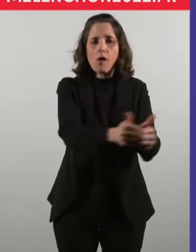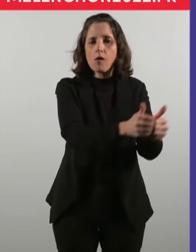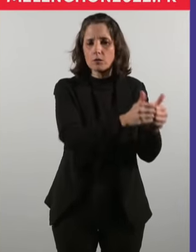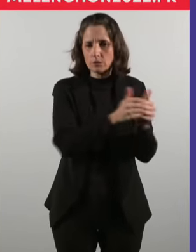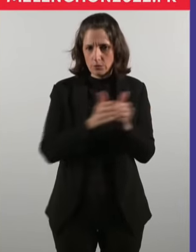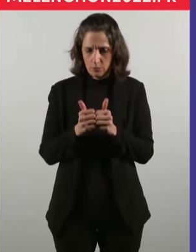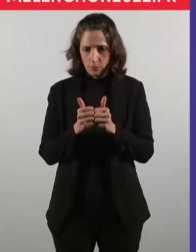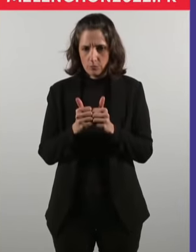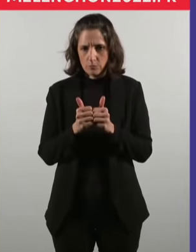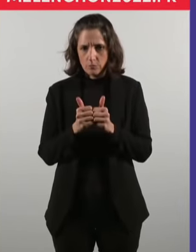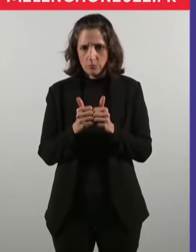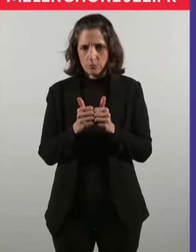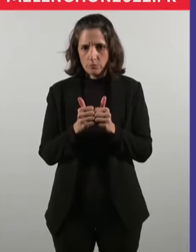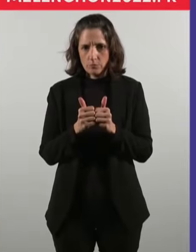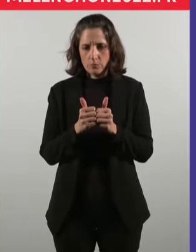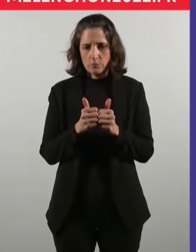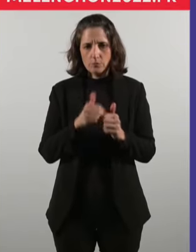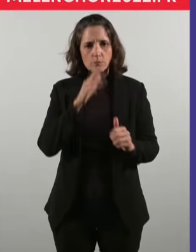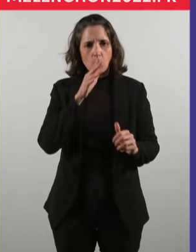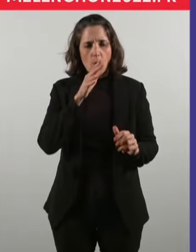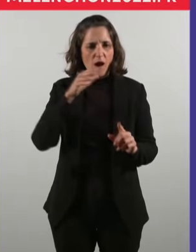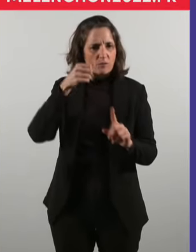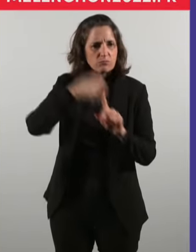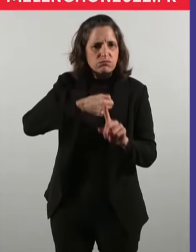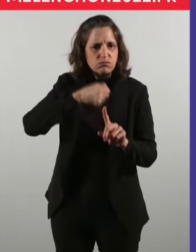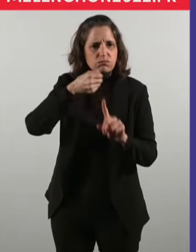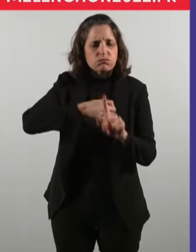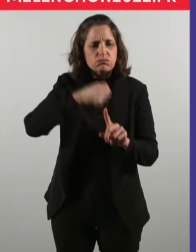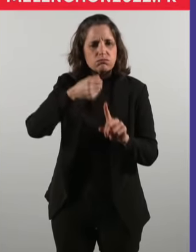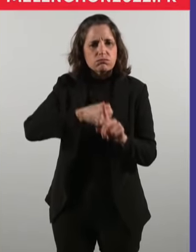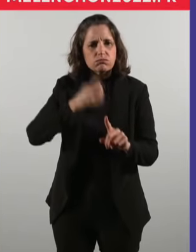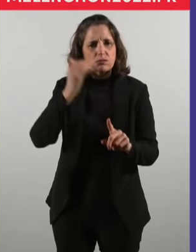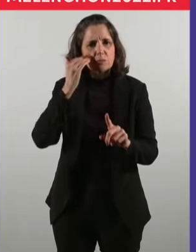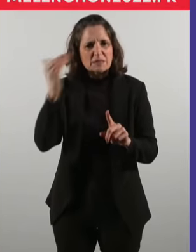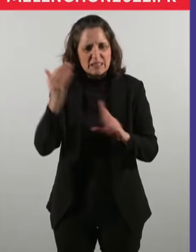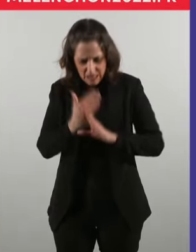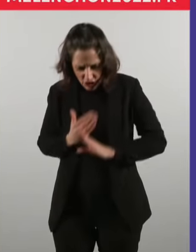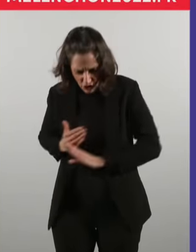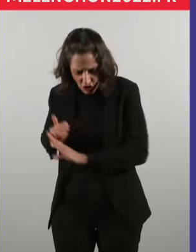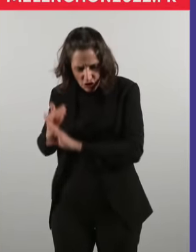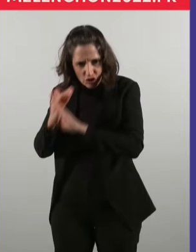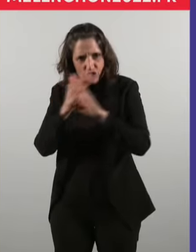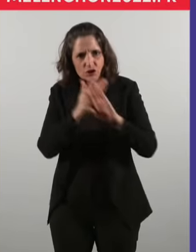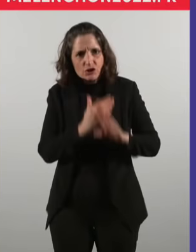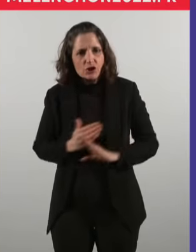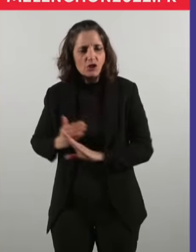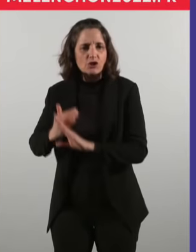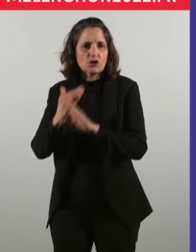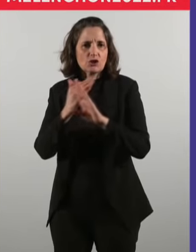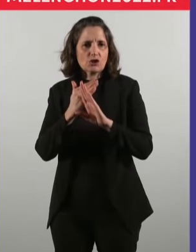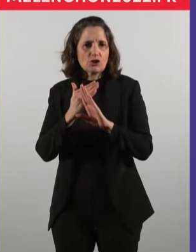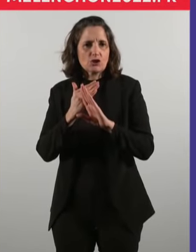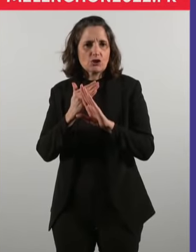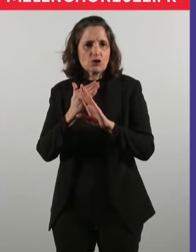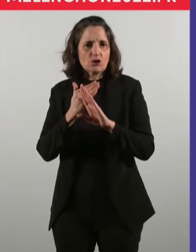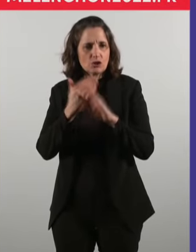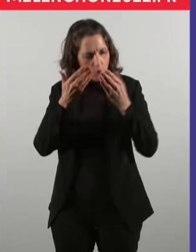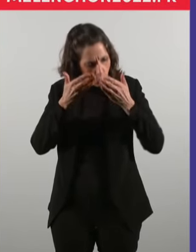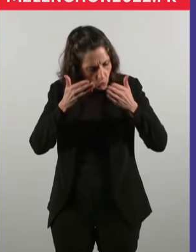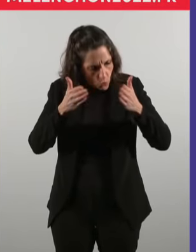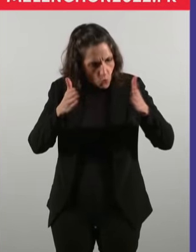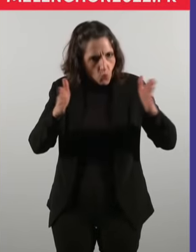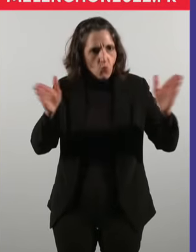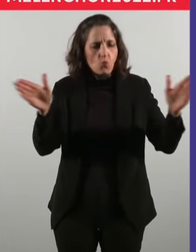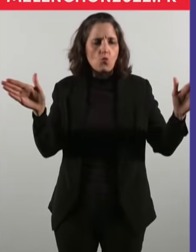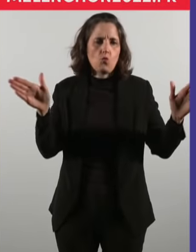prosaïques en demeurant dans la caverne du prosaïque. Il faut ouvrir en poétique,